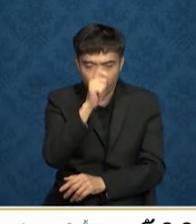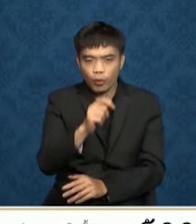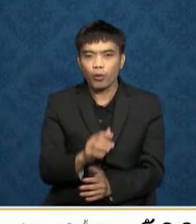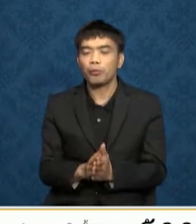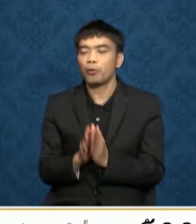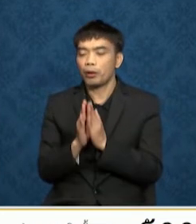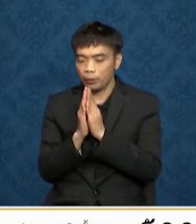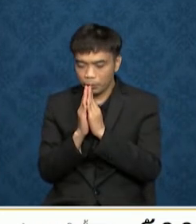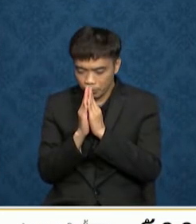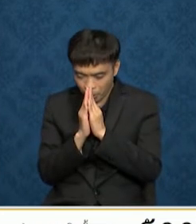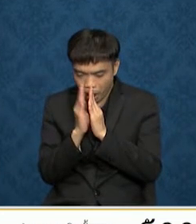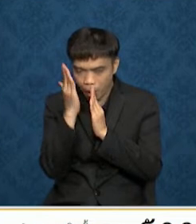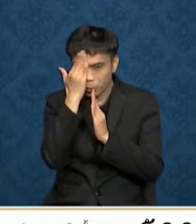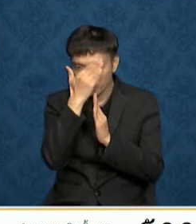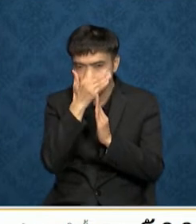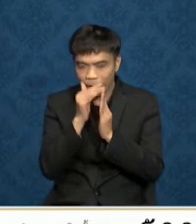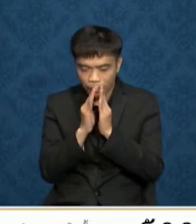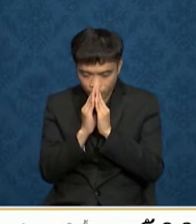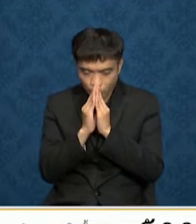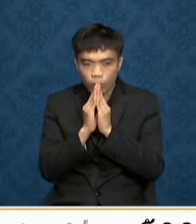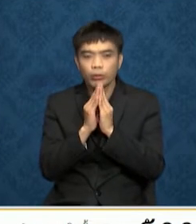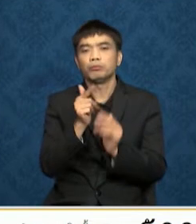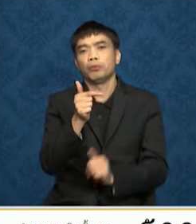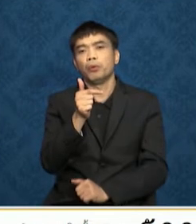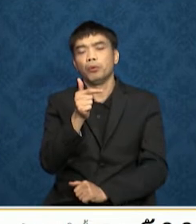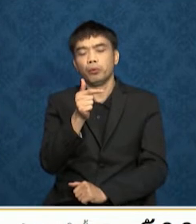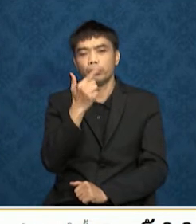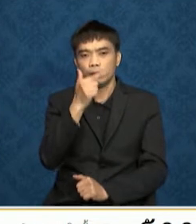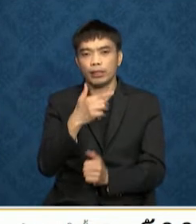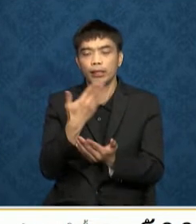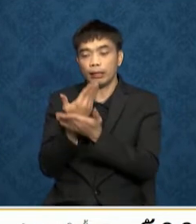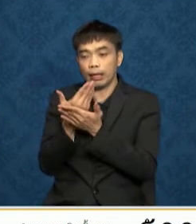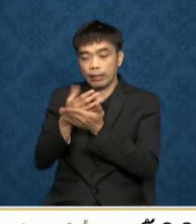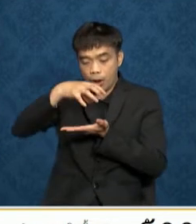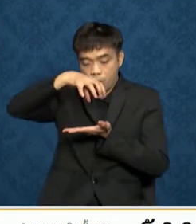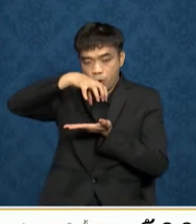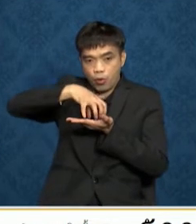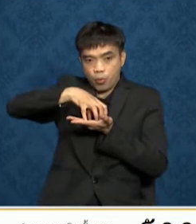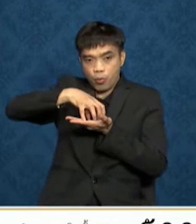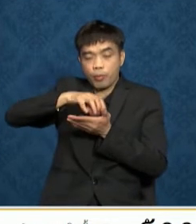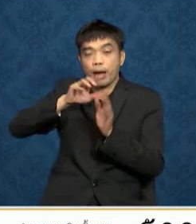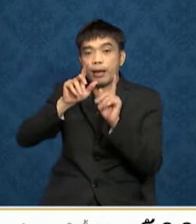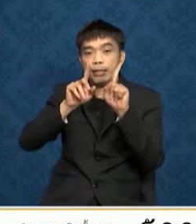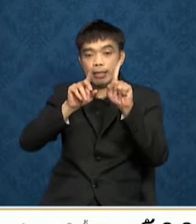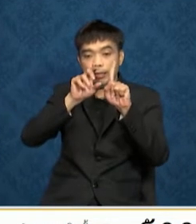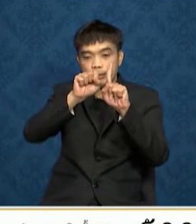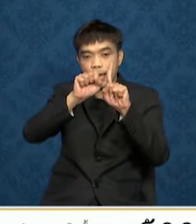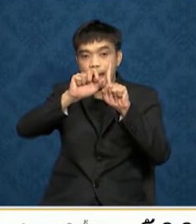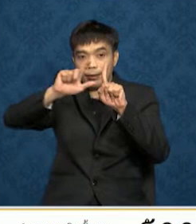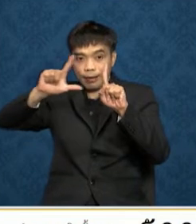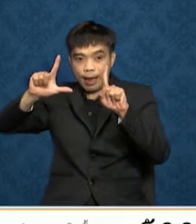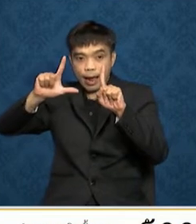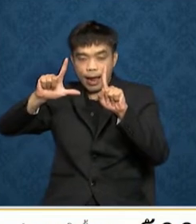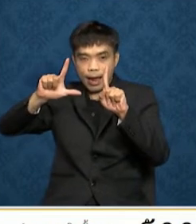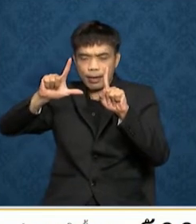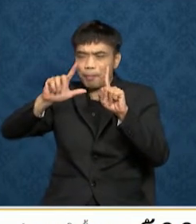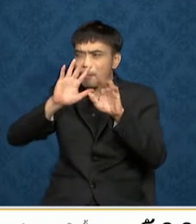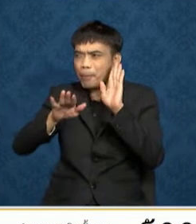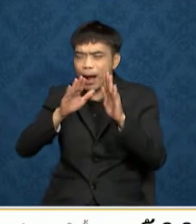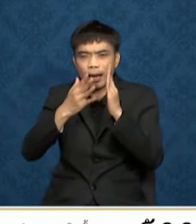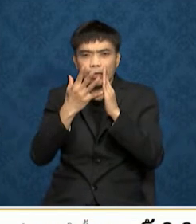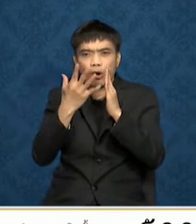ที่สุดในประเทศแล้วตอนนี้ครับท่านเอาเงินงบกลางของท่าน100,000กว่าล้านนะครับขาดอีกประมาณ